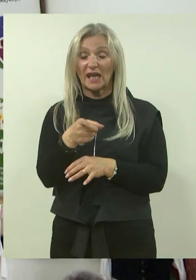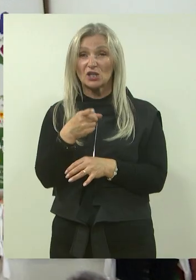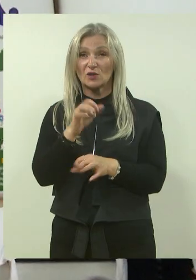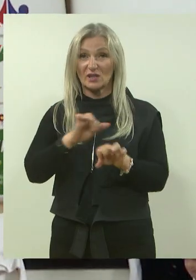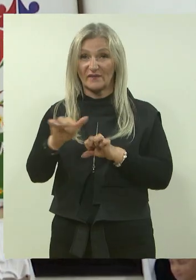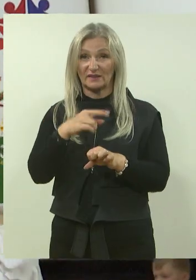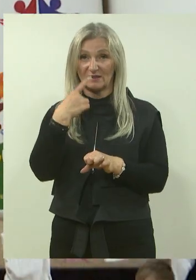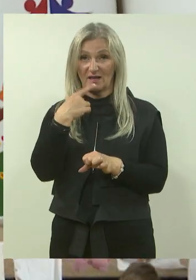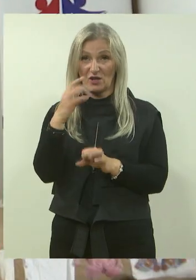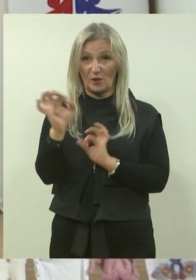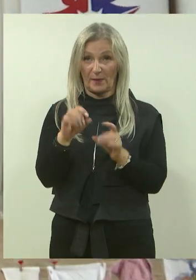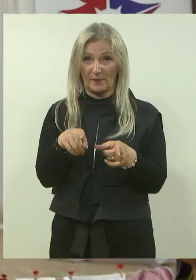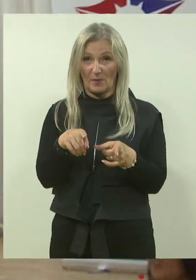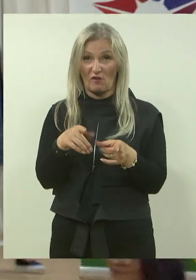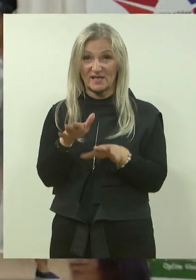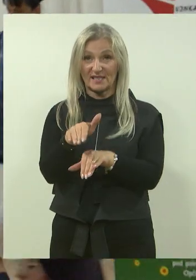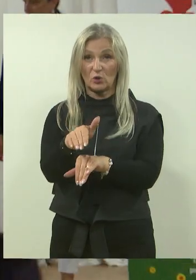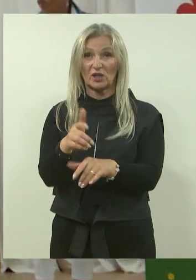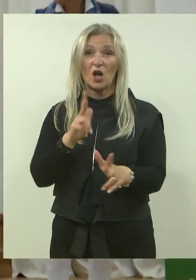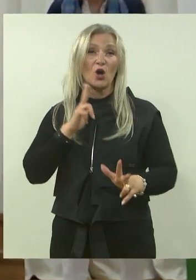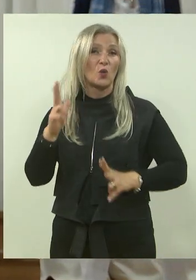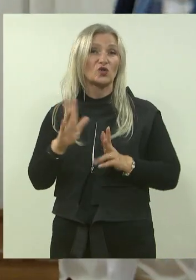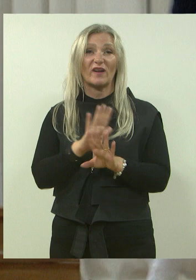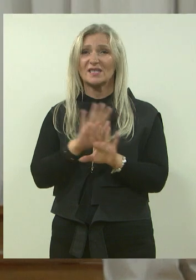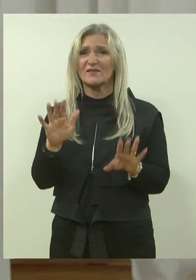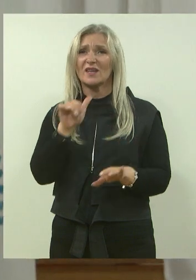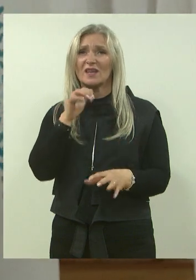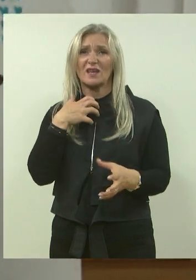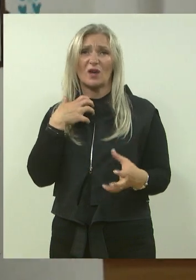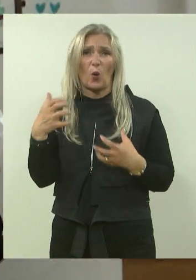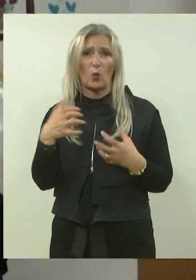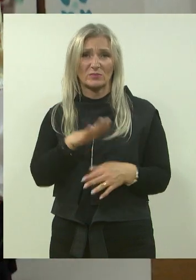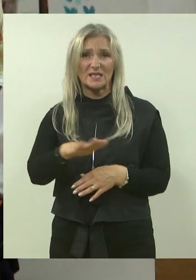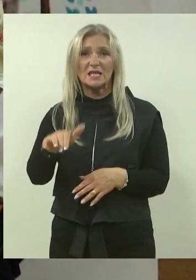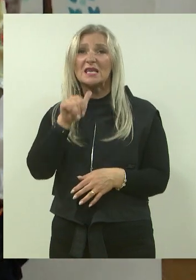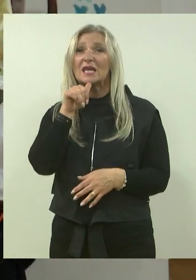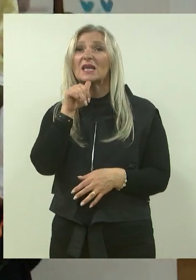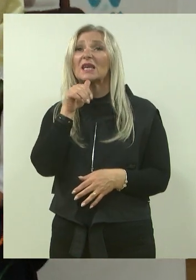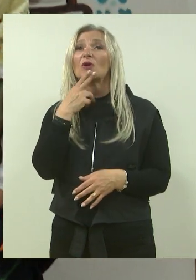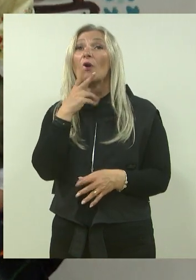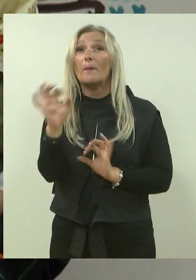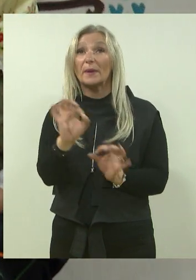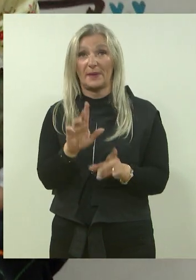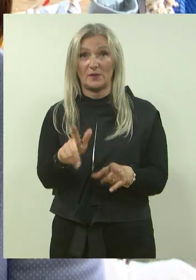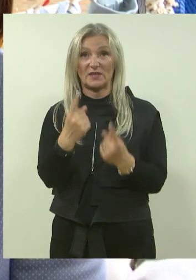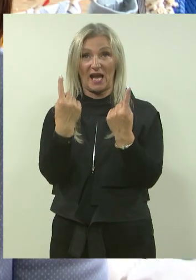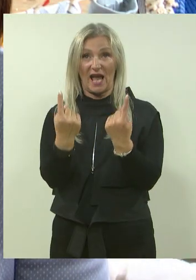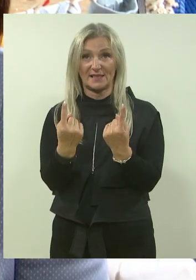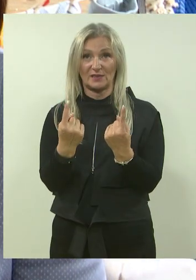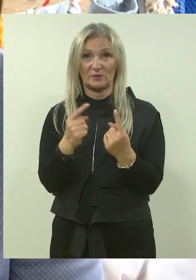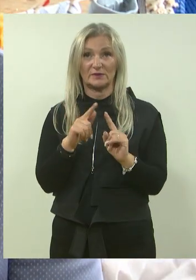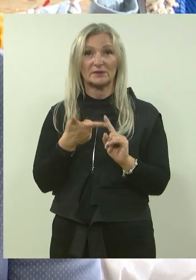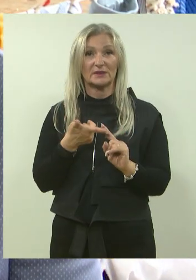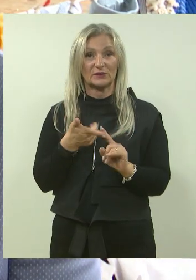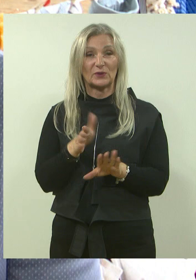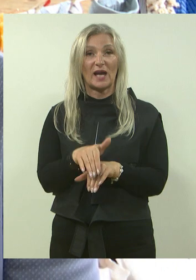o pripremi ovogodišnjeg izdanja smotre, uživali su svi, i maleni glumci, ali i oni koji su ih pripremali za nastup. Druga